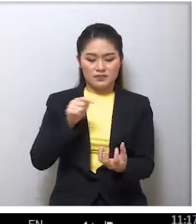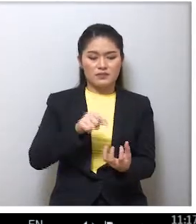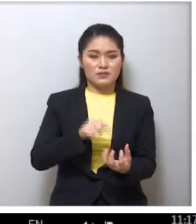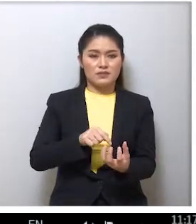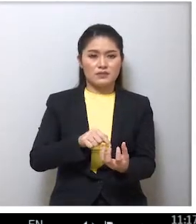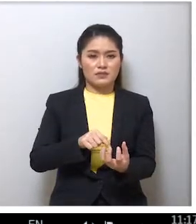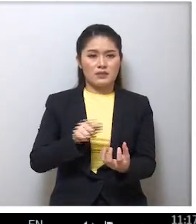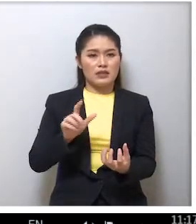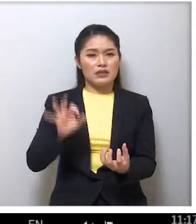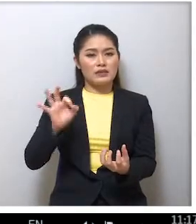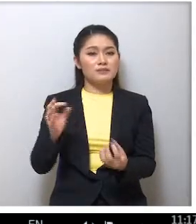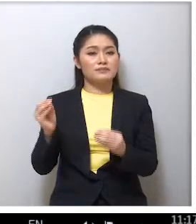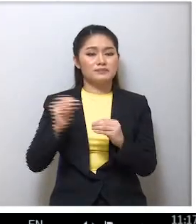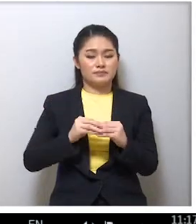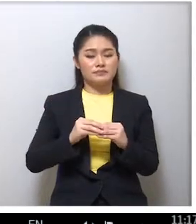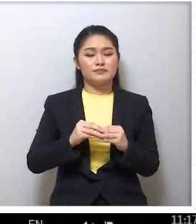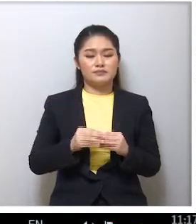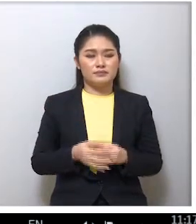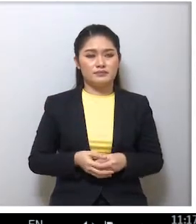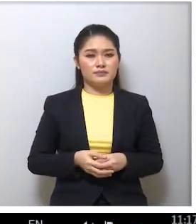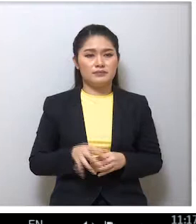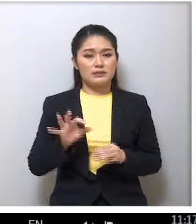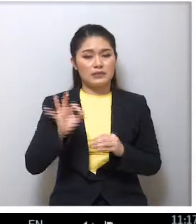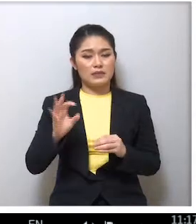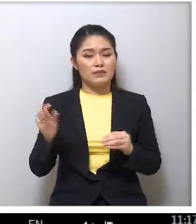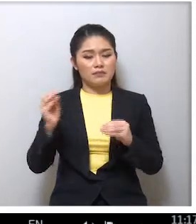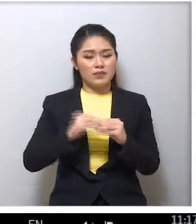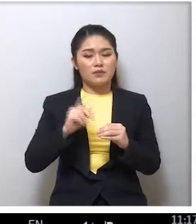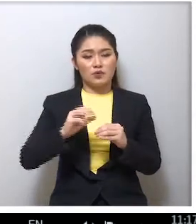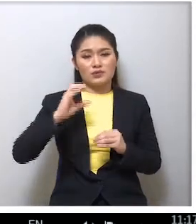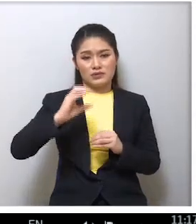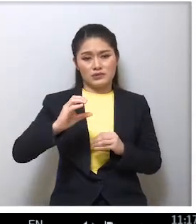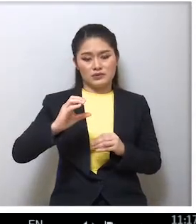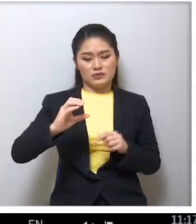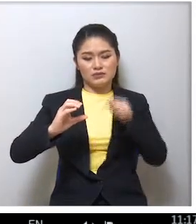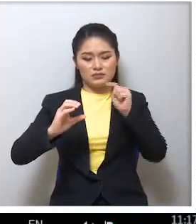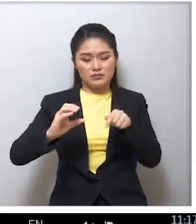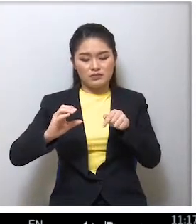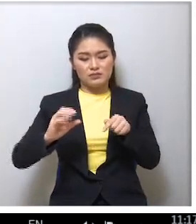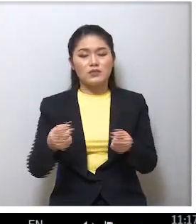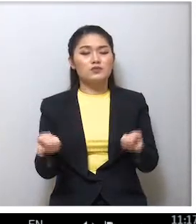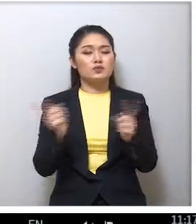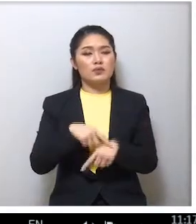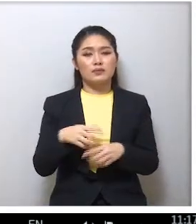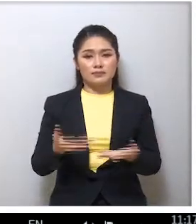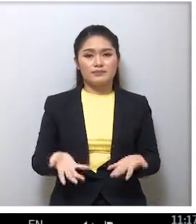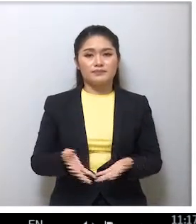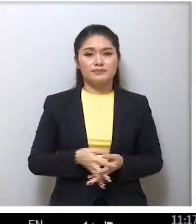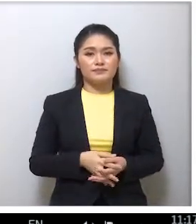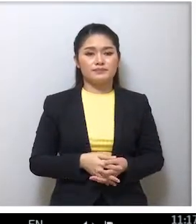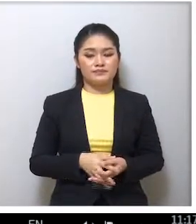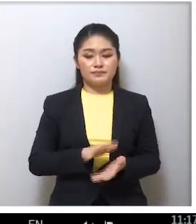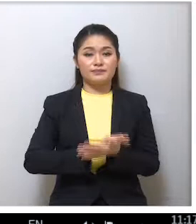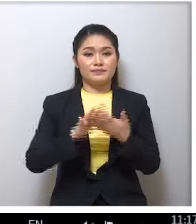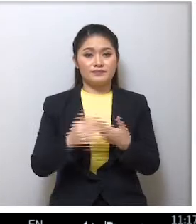คอนโทรลเลือกเพิ่มการเลือกเพิ่มให้กดคอนโทรลนะครับแล้วก็ไปคลิกอีกฝั่งหนึ่งต